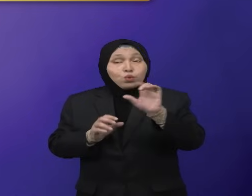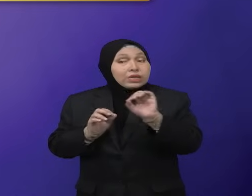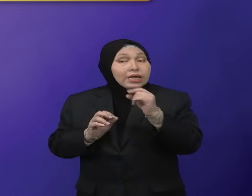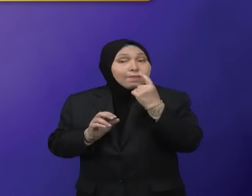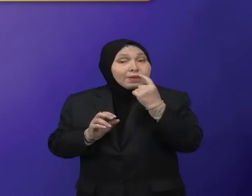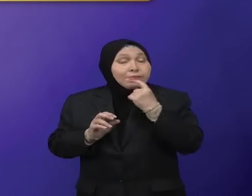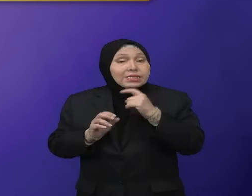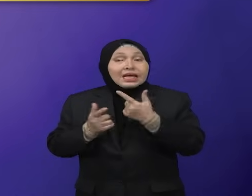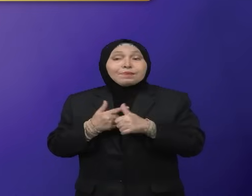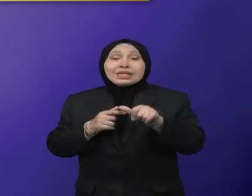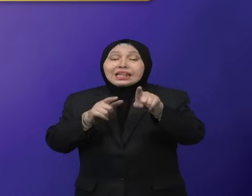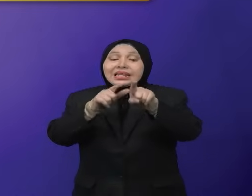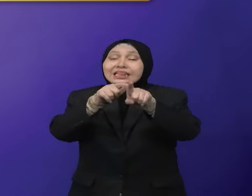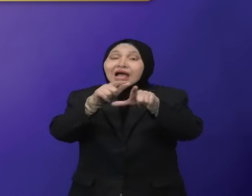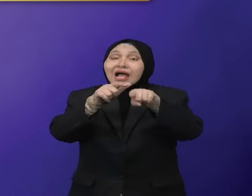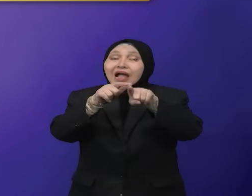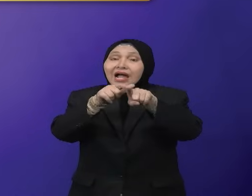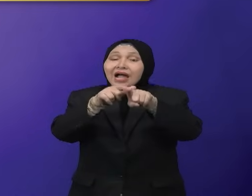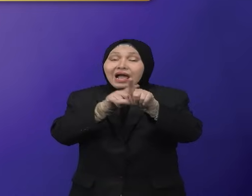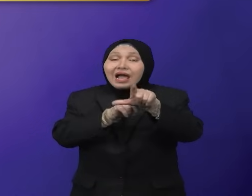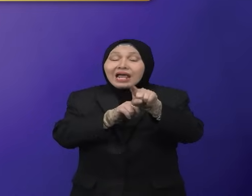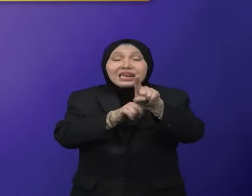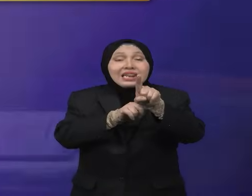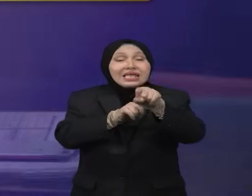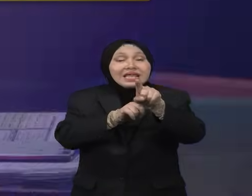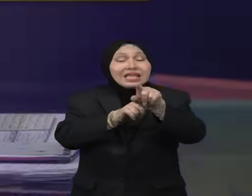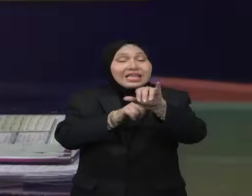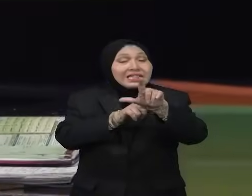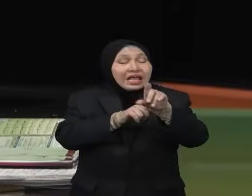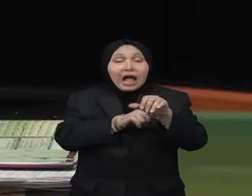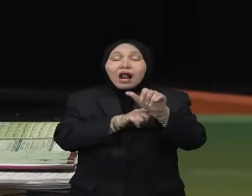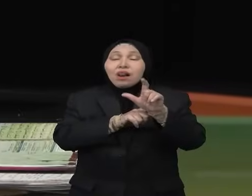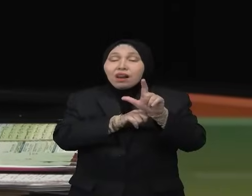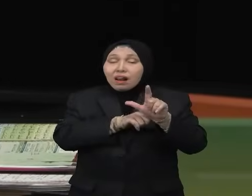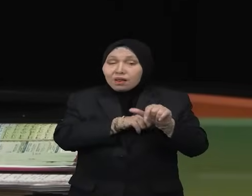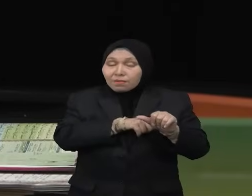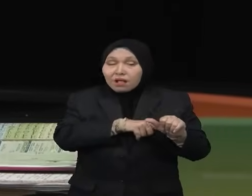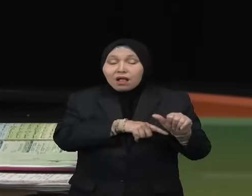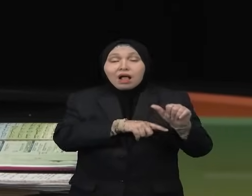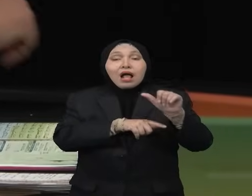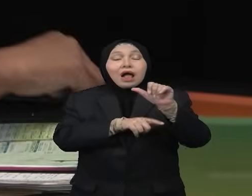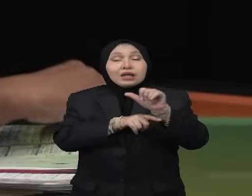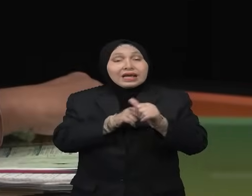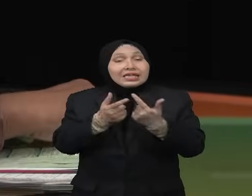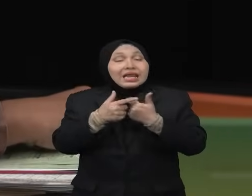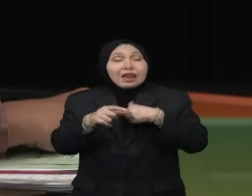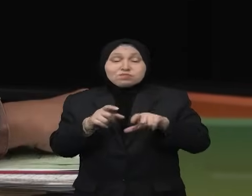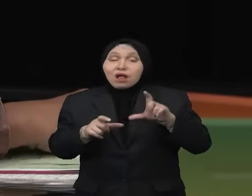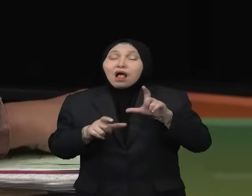Lam tu adalah daripada lidah semata-mata. Au. Ha, dan suara tu bunyi daripada dalam sebab dia